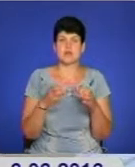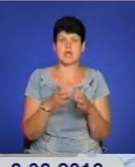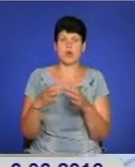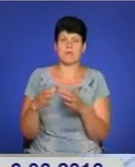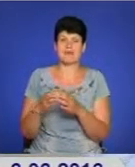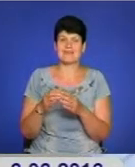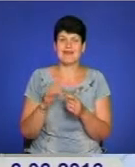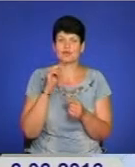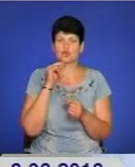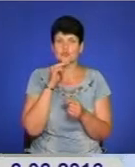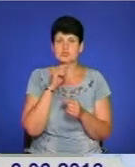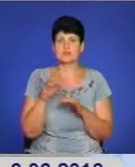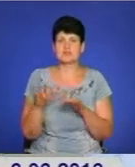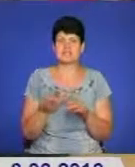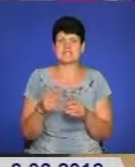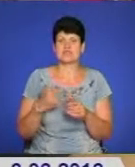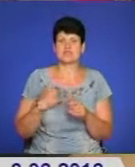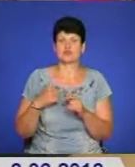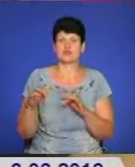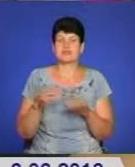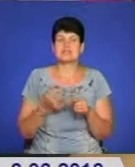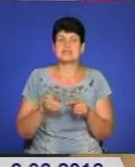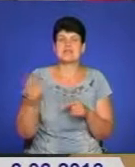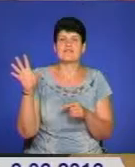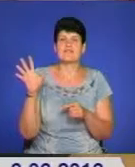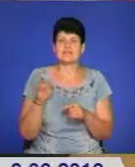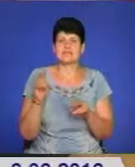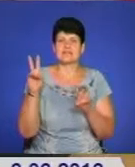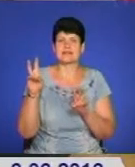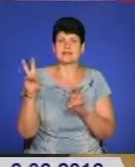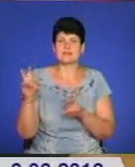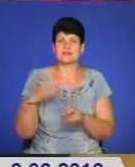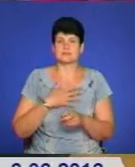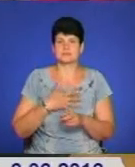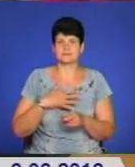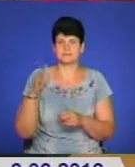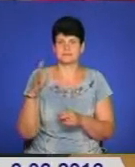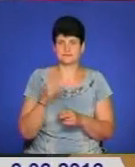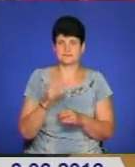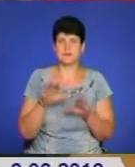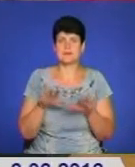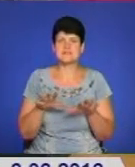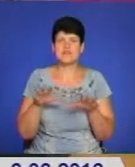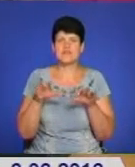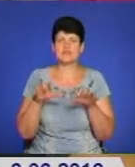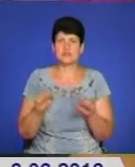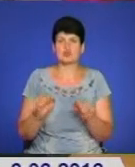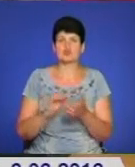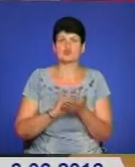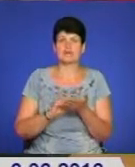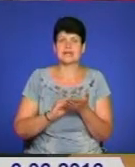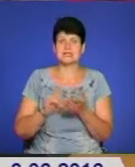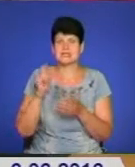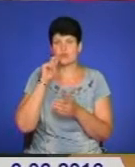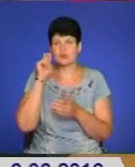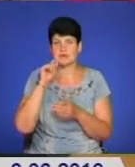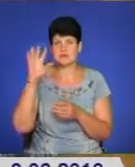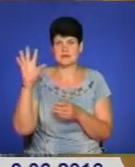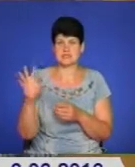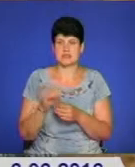економічні процеси та військові дії – все це теми, які хвилюють кожного – місцеву владу, журналістів, українців